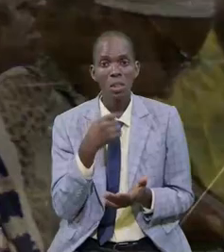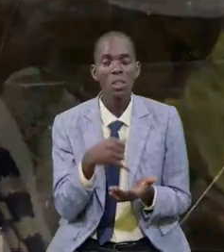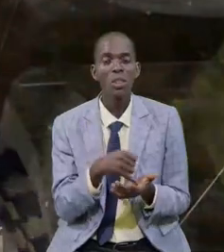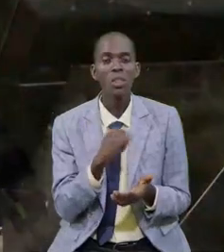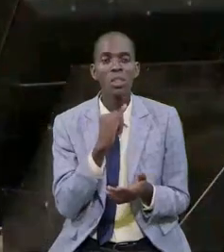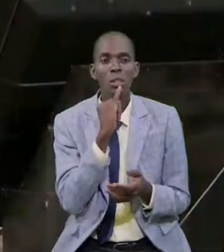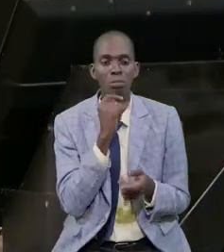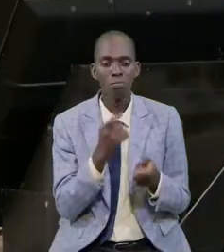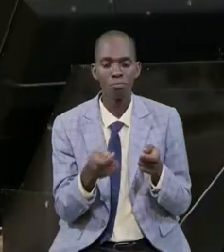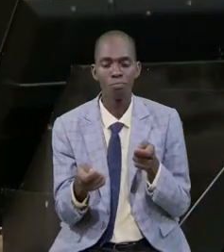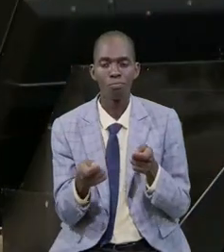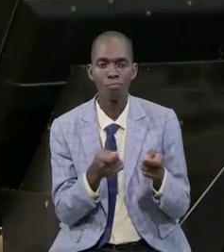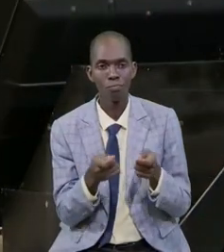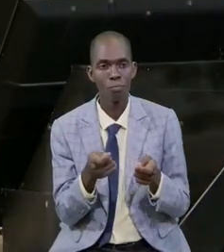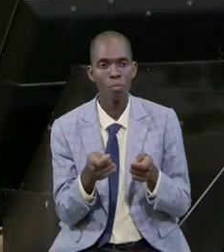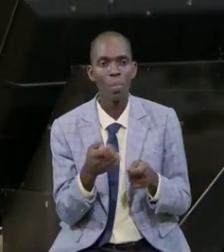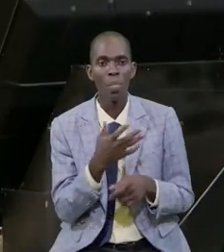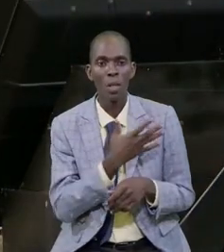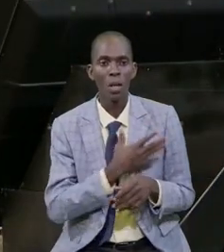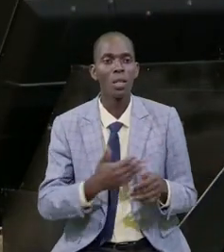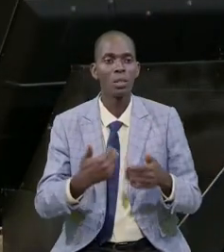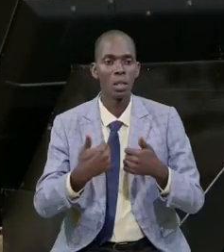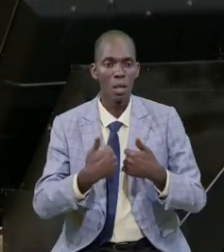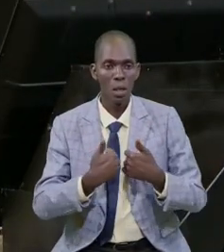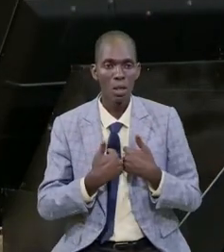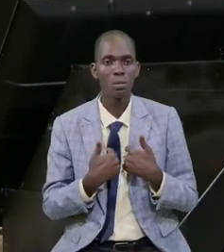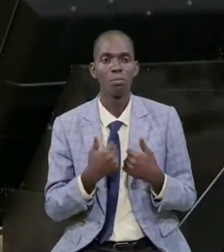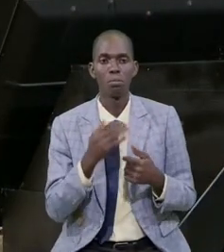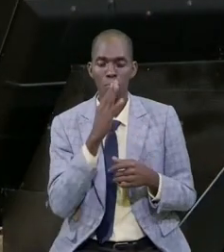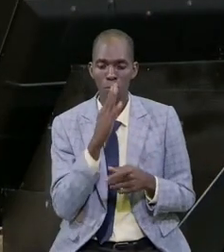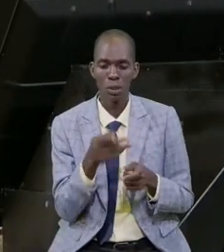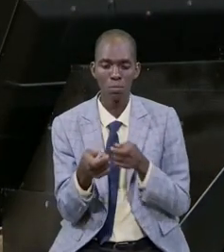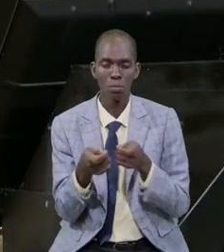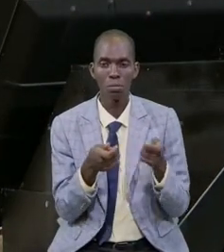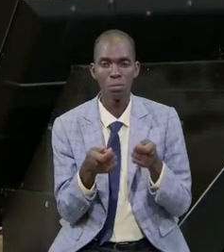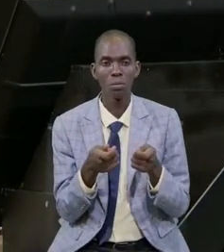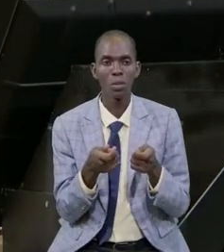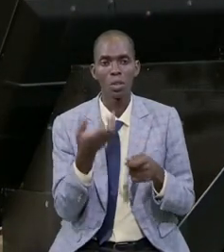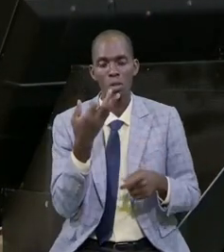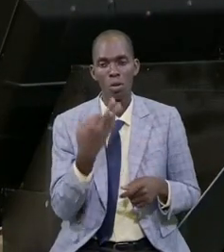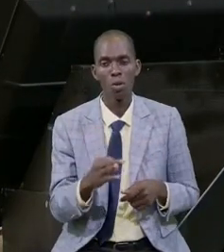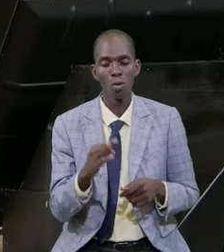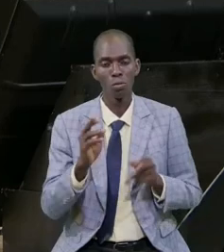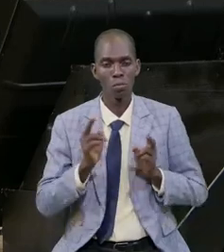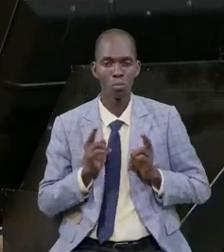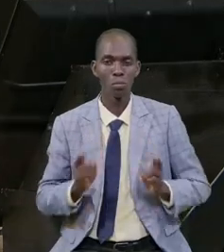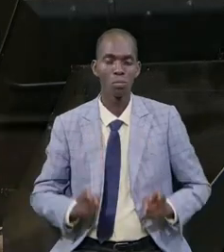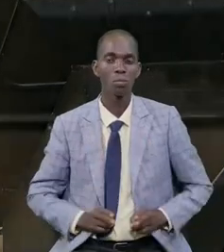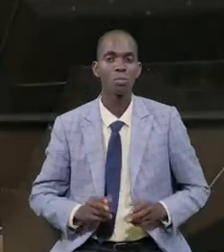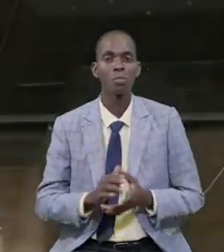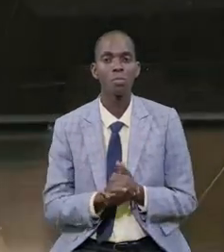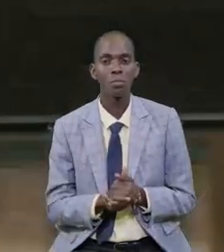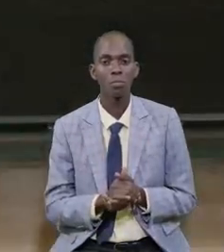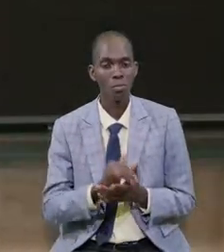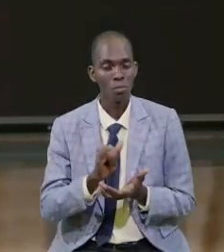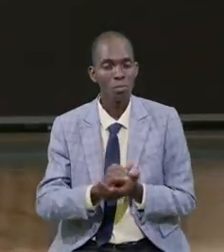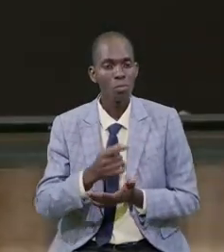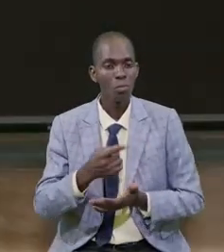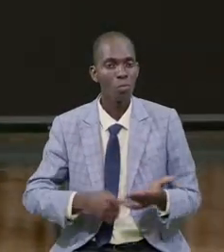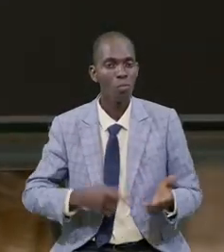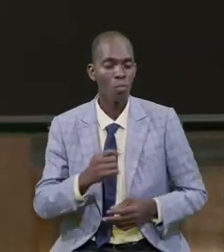sont domptés et ont été domptés par la nature humaine. C'est ce que